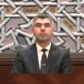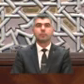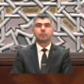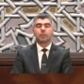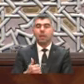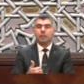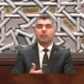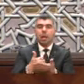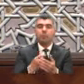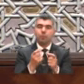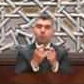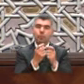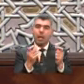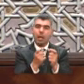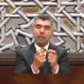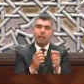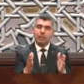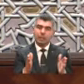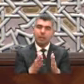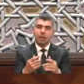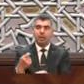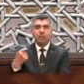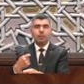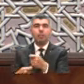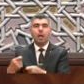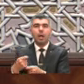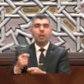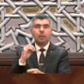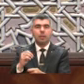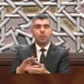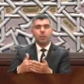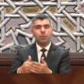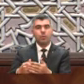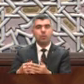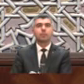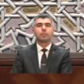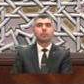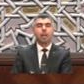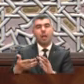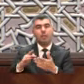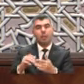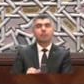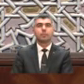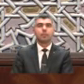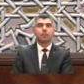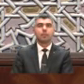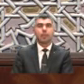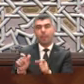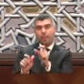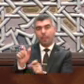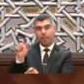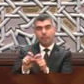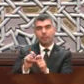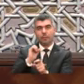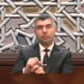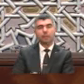دعم المقاولات الصغرى والتجار الصغار في مجال الاقتصاد الرقمي للسيدات والسادة النواب المحترمين